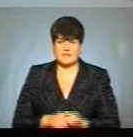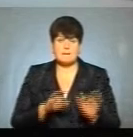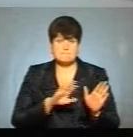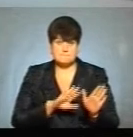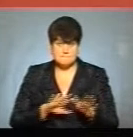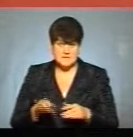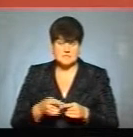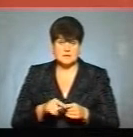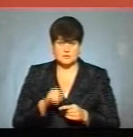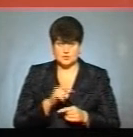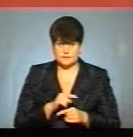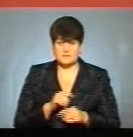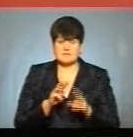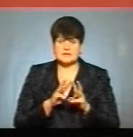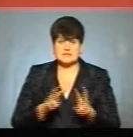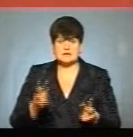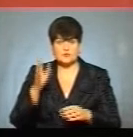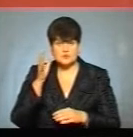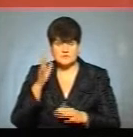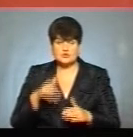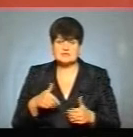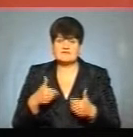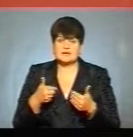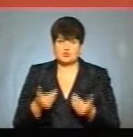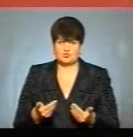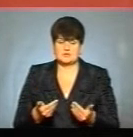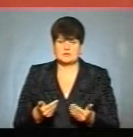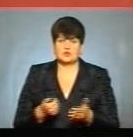Після чого Міністерство освіти звернулося до